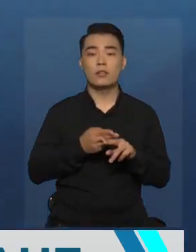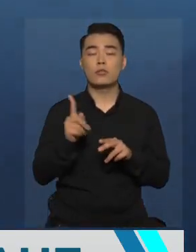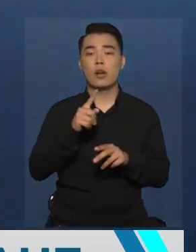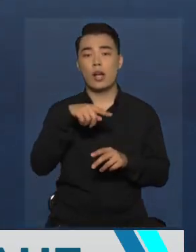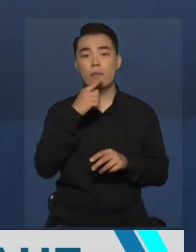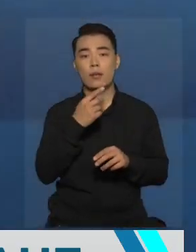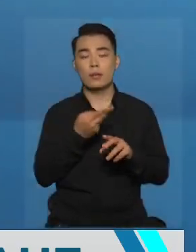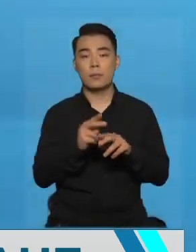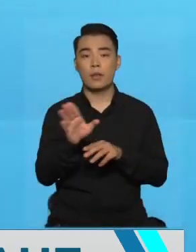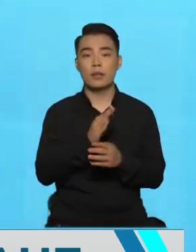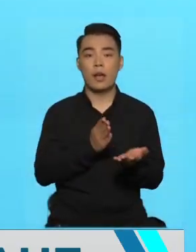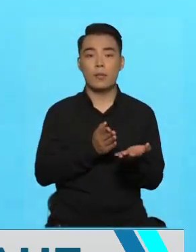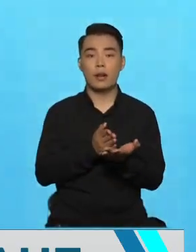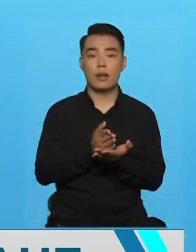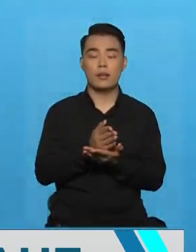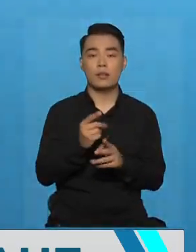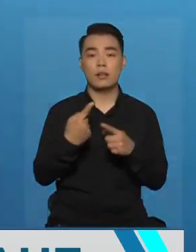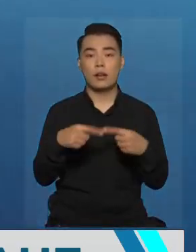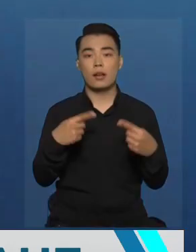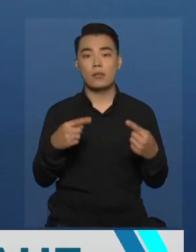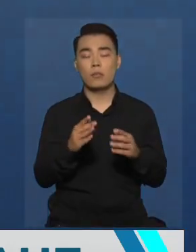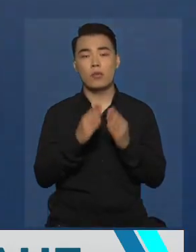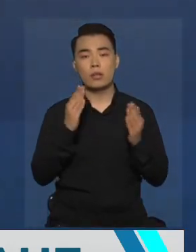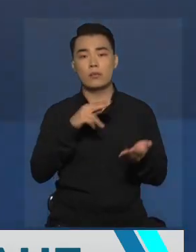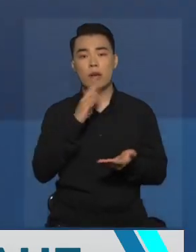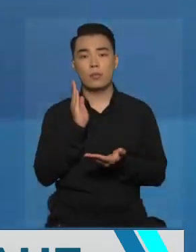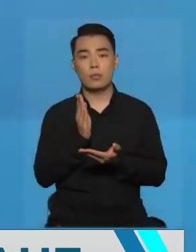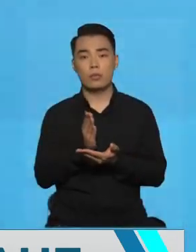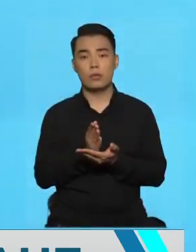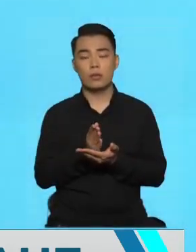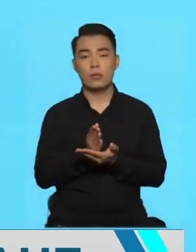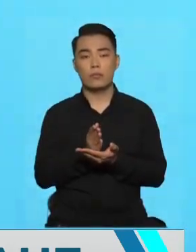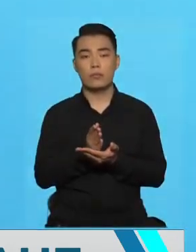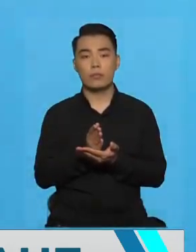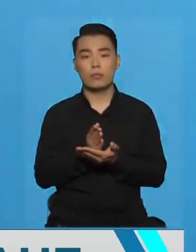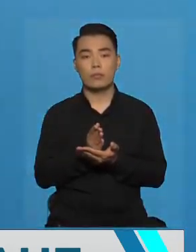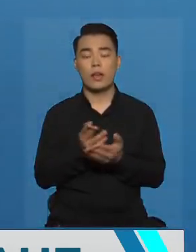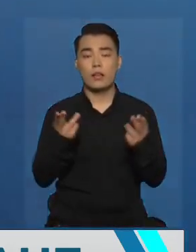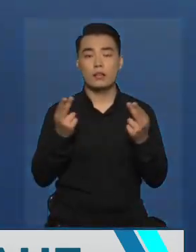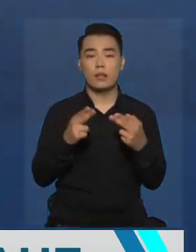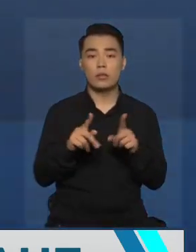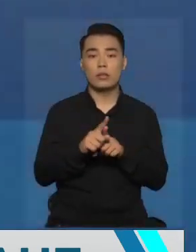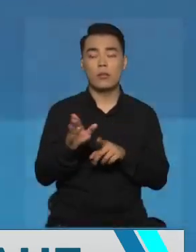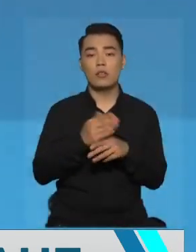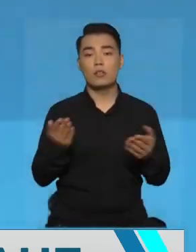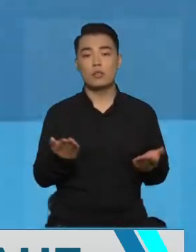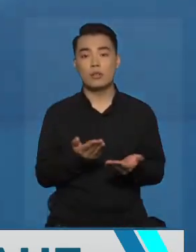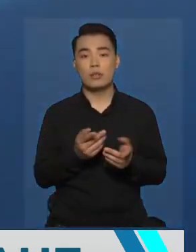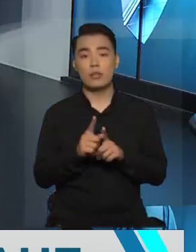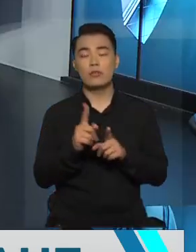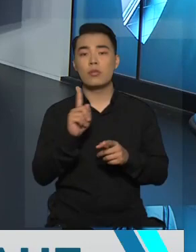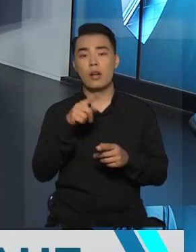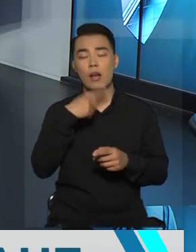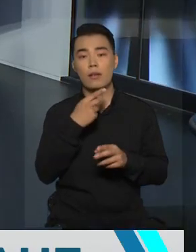уже какого-то сплошного одобрямца уже не будет. Да, некое противостояние. Да, уже есть, да, уже есть отзывы о том,